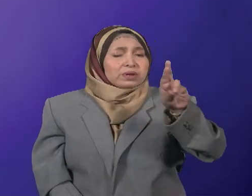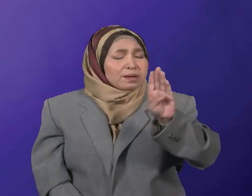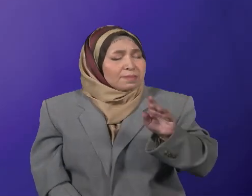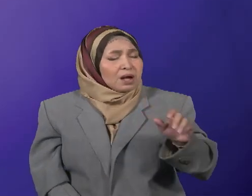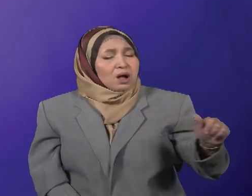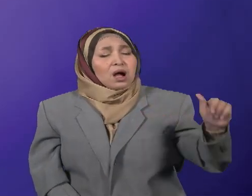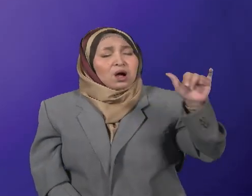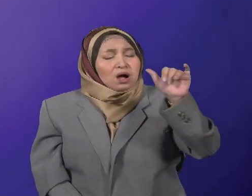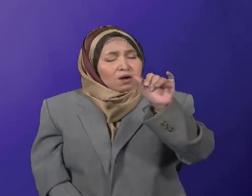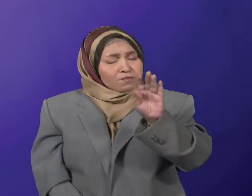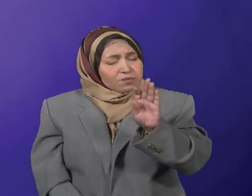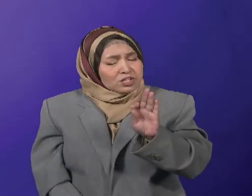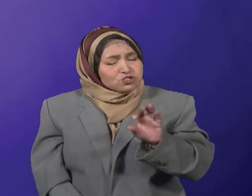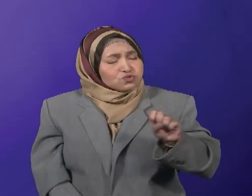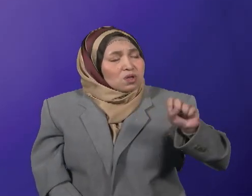وَيُرْبِي